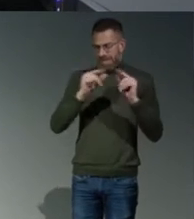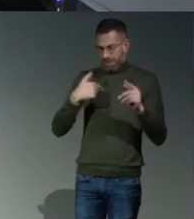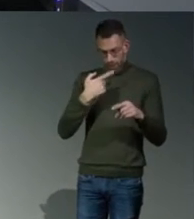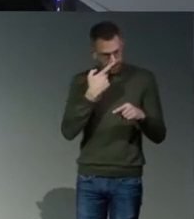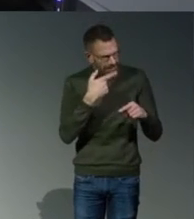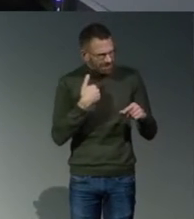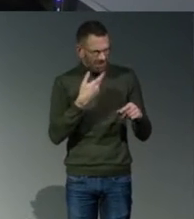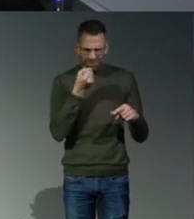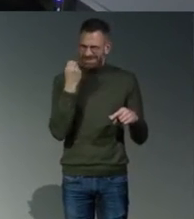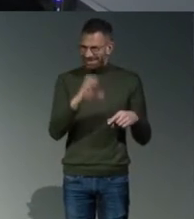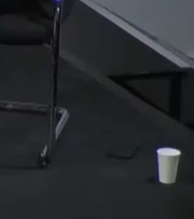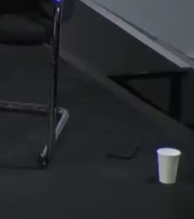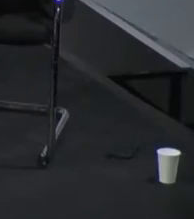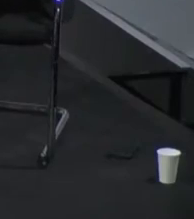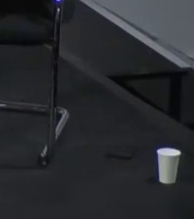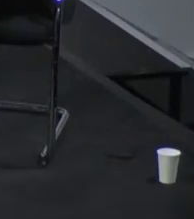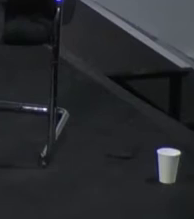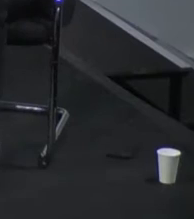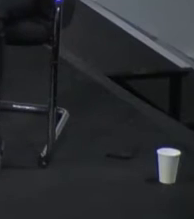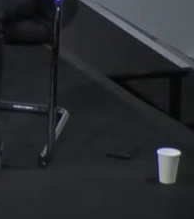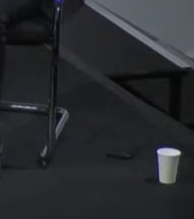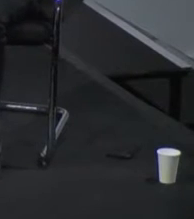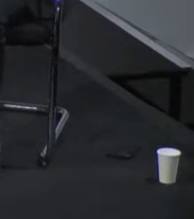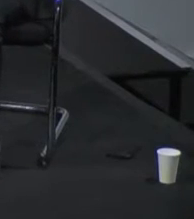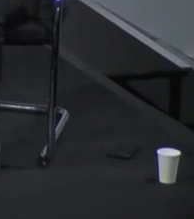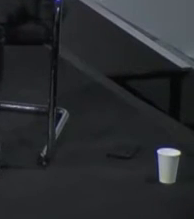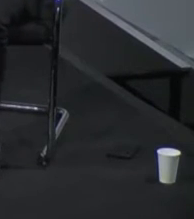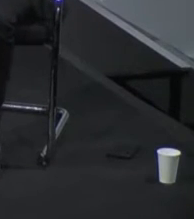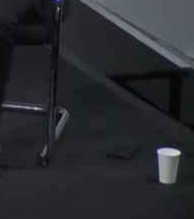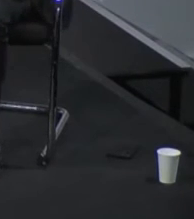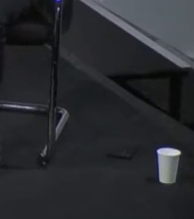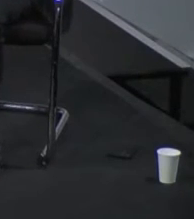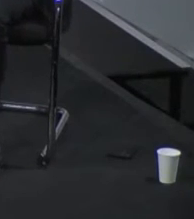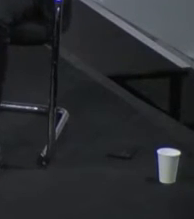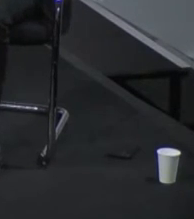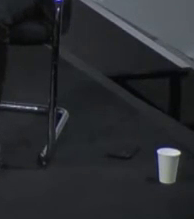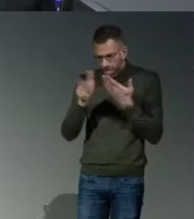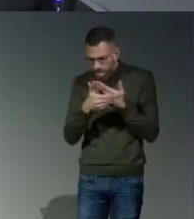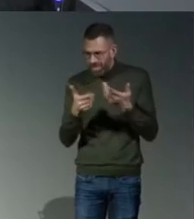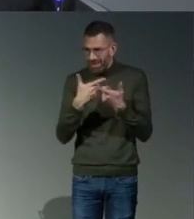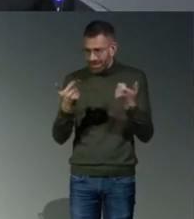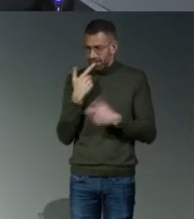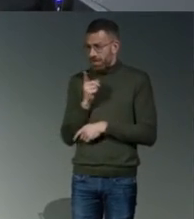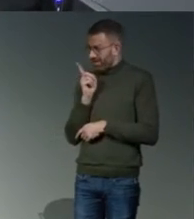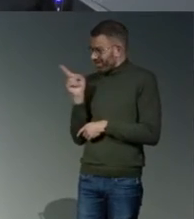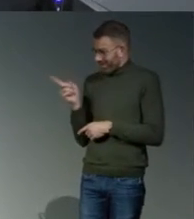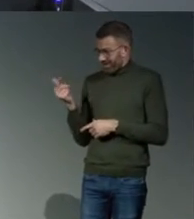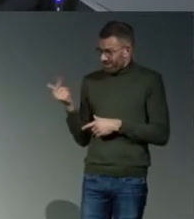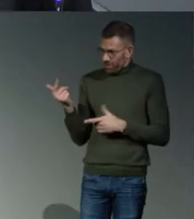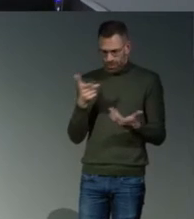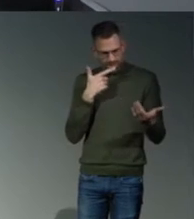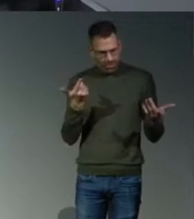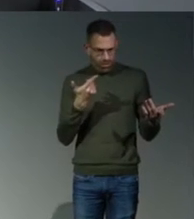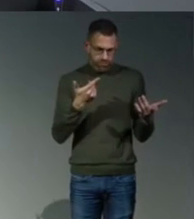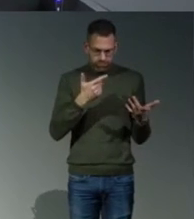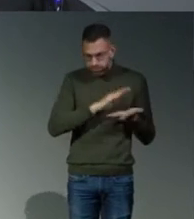même pas la brigade du rire, comme langage, la mathématique et les choses de ces applications-là. Faire fiction